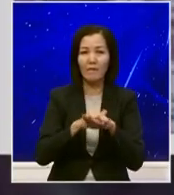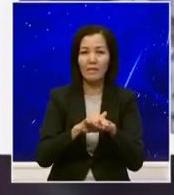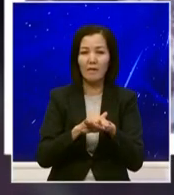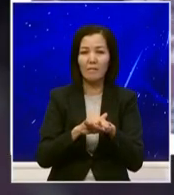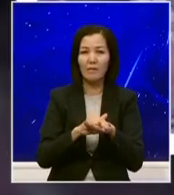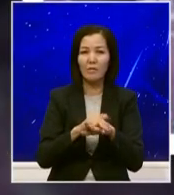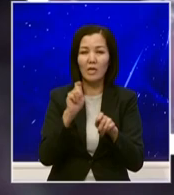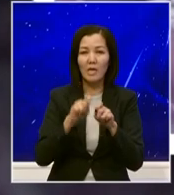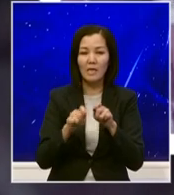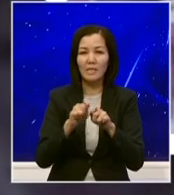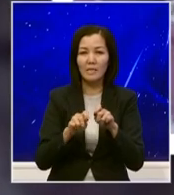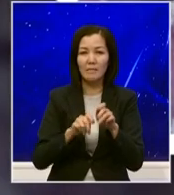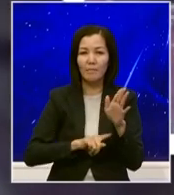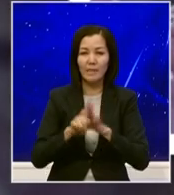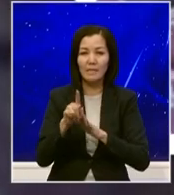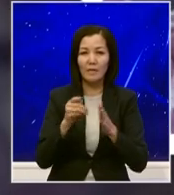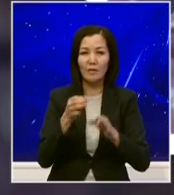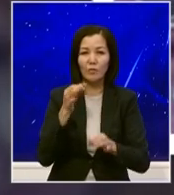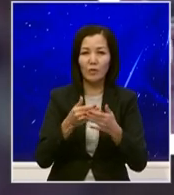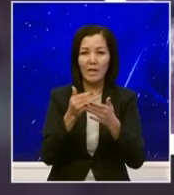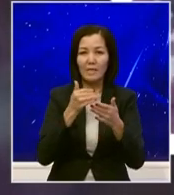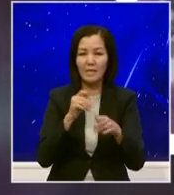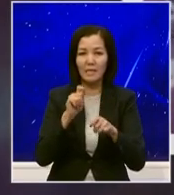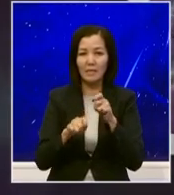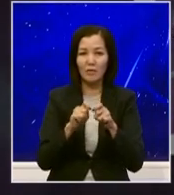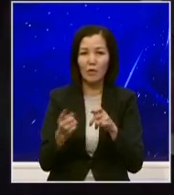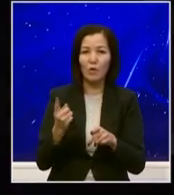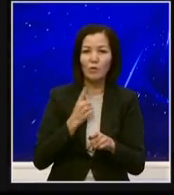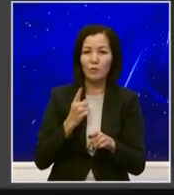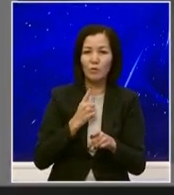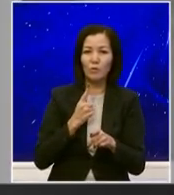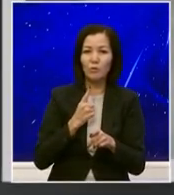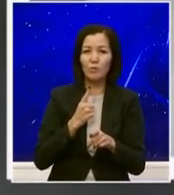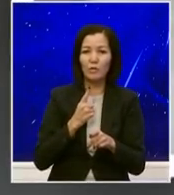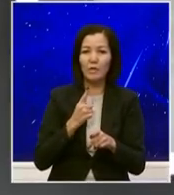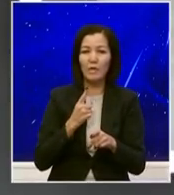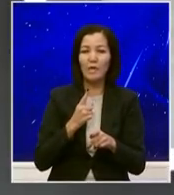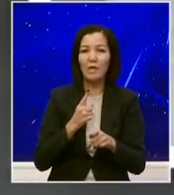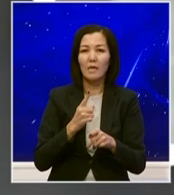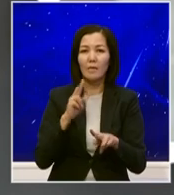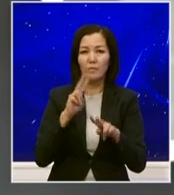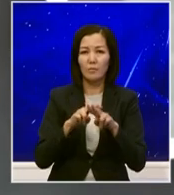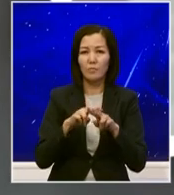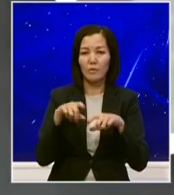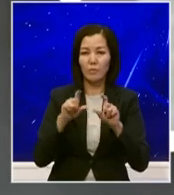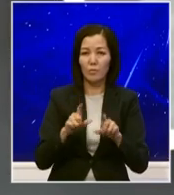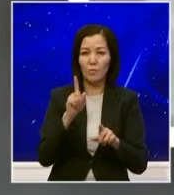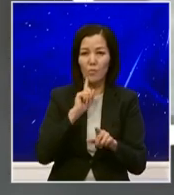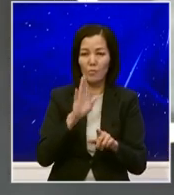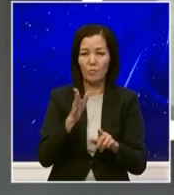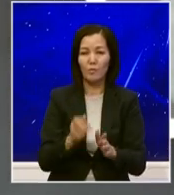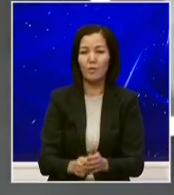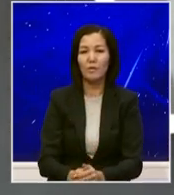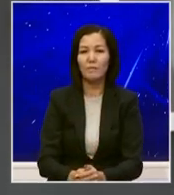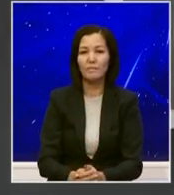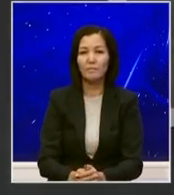іс қозғалды. Күдіктіге сотқа дейінгі тергеу кезеңінде күзетпен ұстау түріндегі бұлтартпау шарасы санкцияланды.